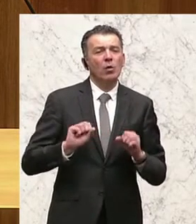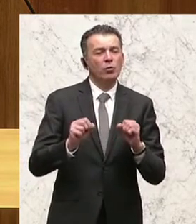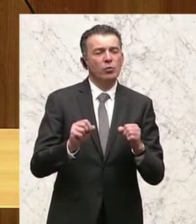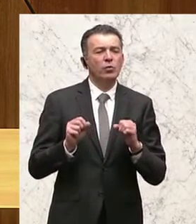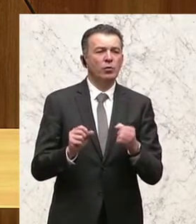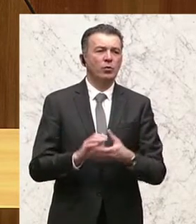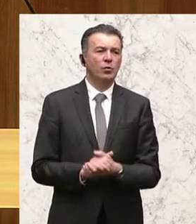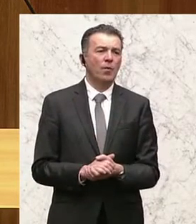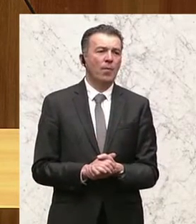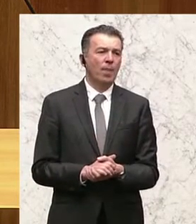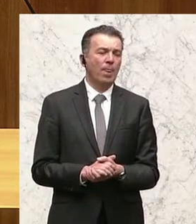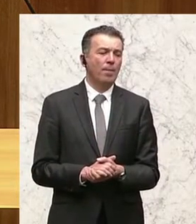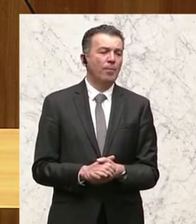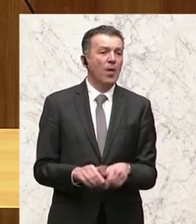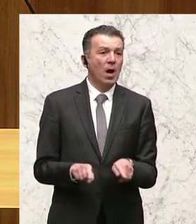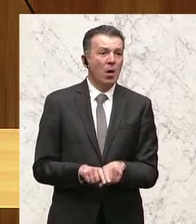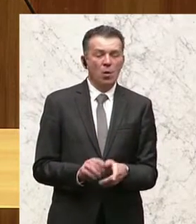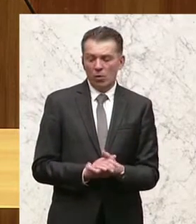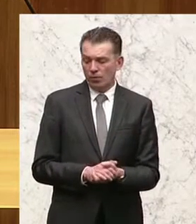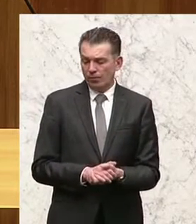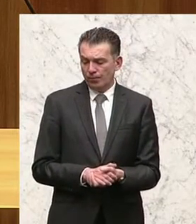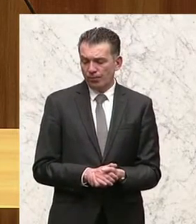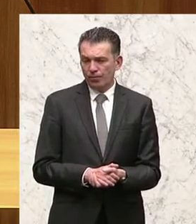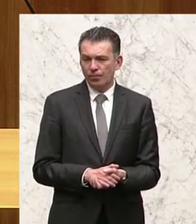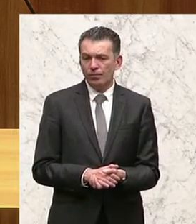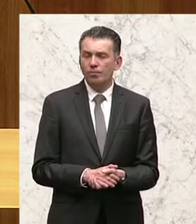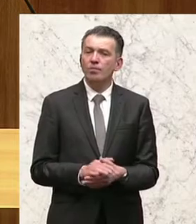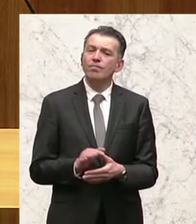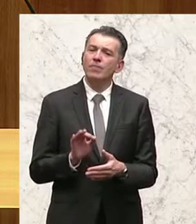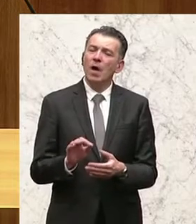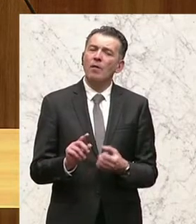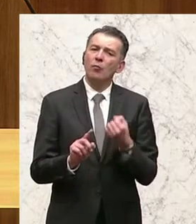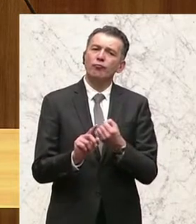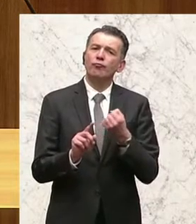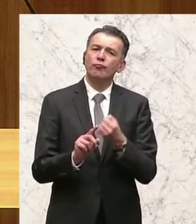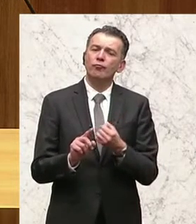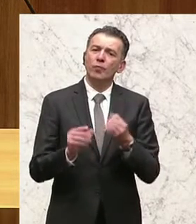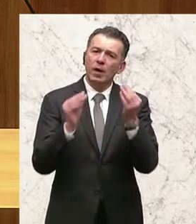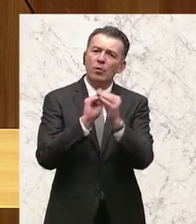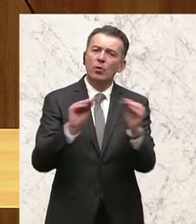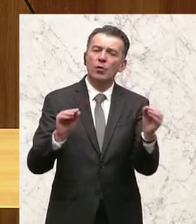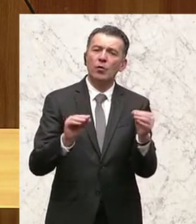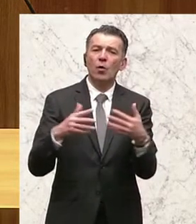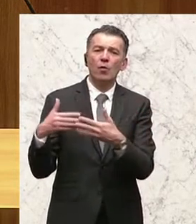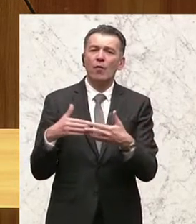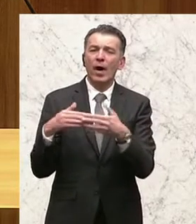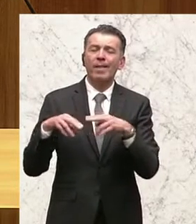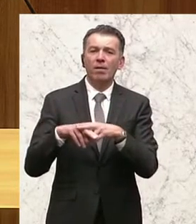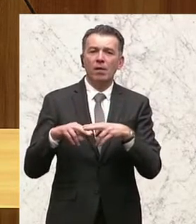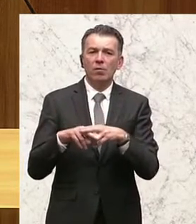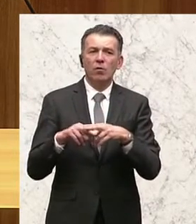einsetzen. Und auch auf allen Ebenen dafür eintreten, dass die Resolution der Vereinten